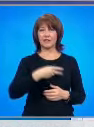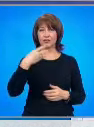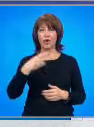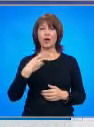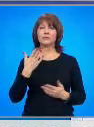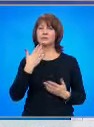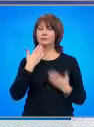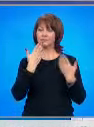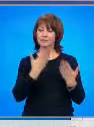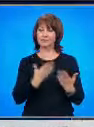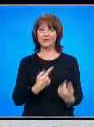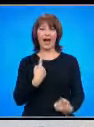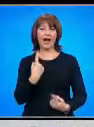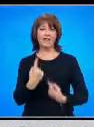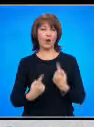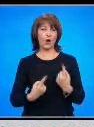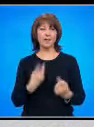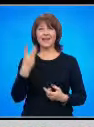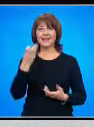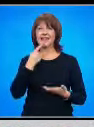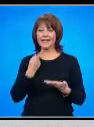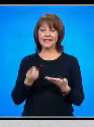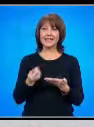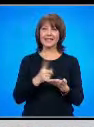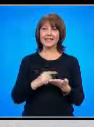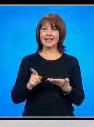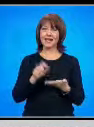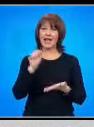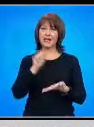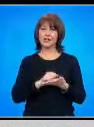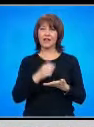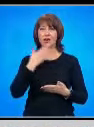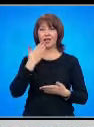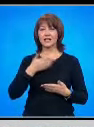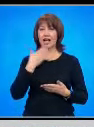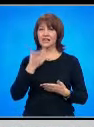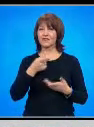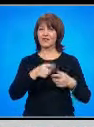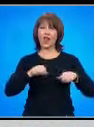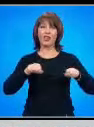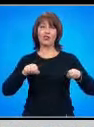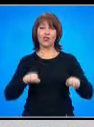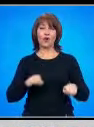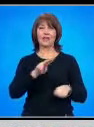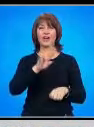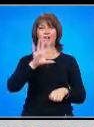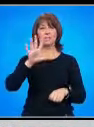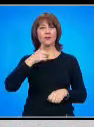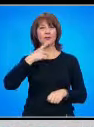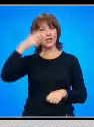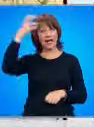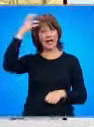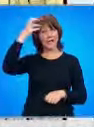беше увековечен в комикс. В 30 страници луксозното издание разказва за възкачването на трона на 25-годишната